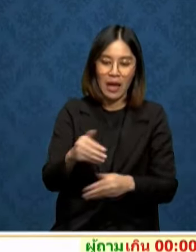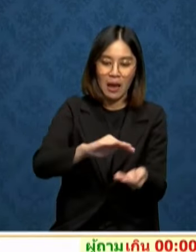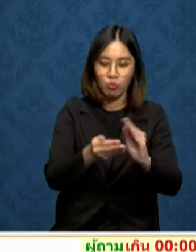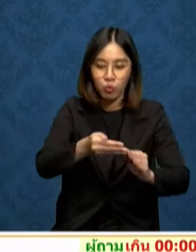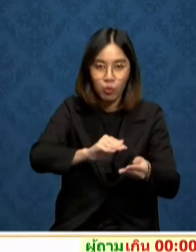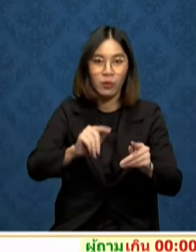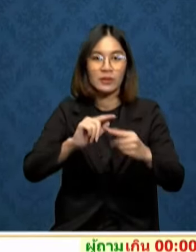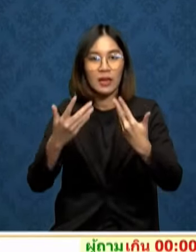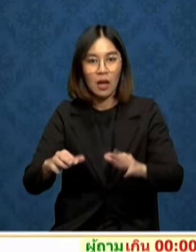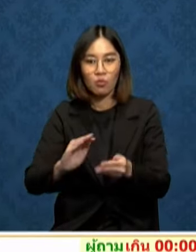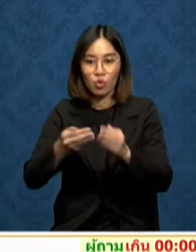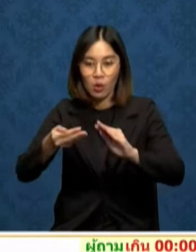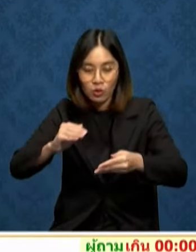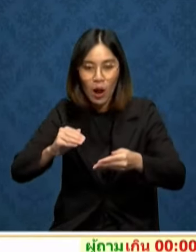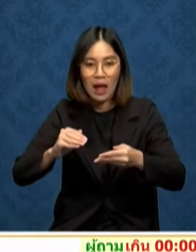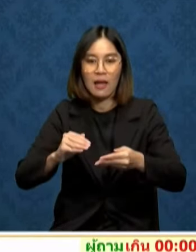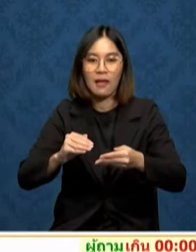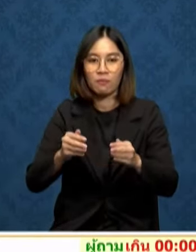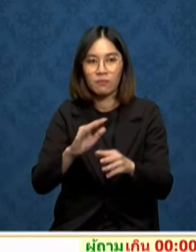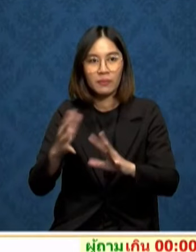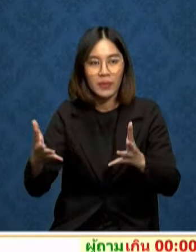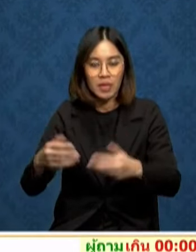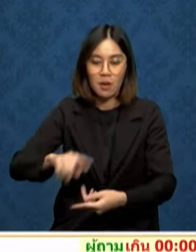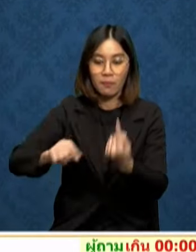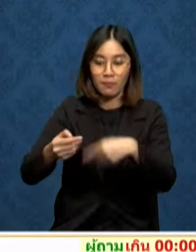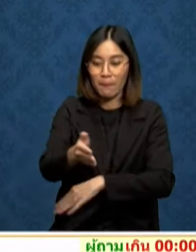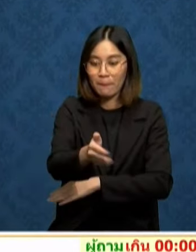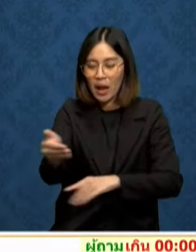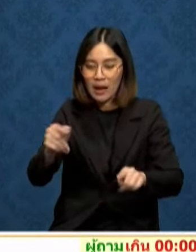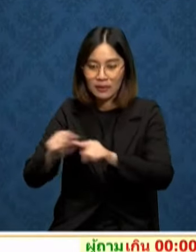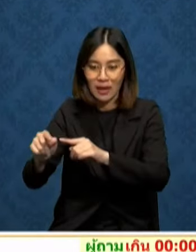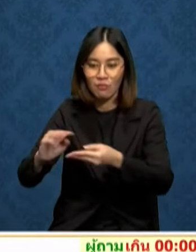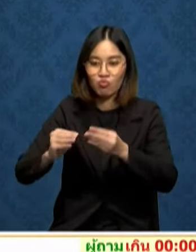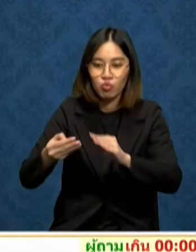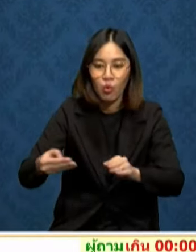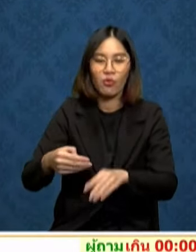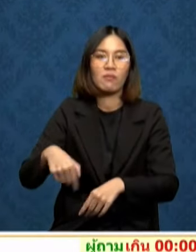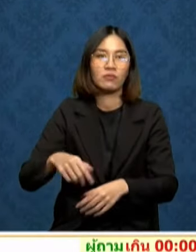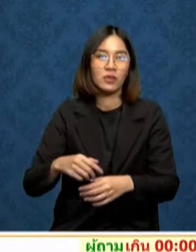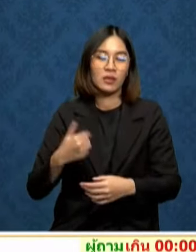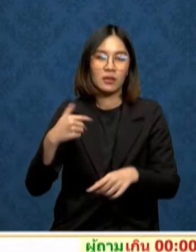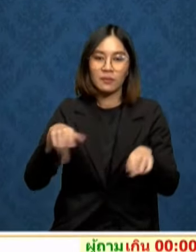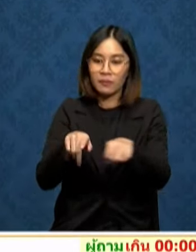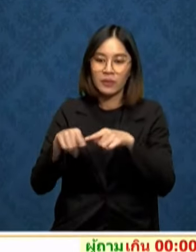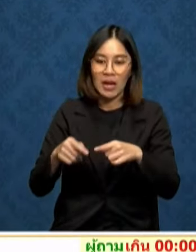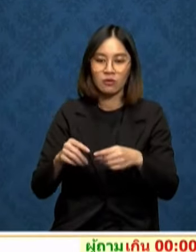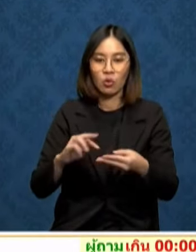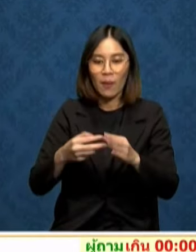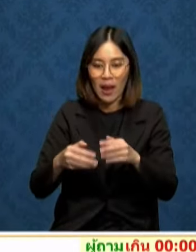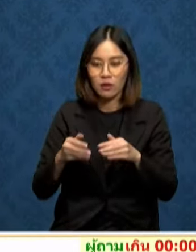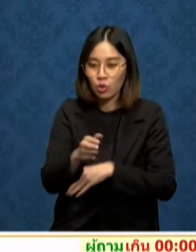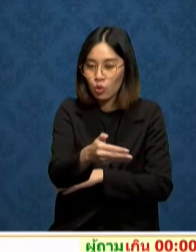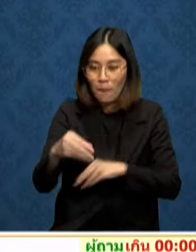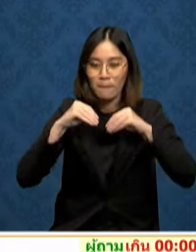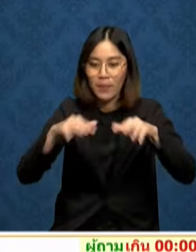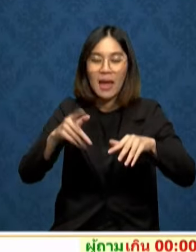ทำให้นอกจากตัวมันเป็นหมันแล้วเนี่ยมันก็จะไปทำให้เพื่อนๆของมันเนี่ยเป็นหมันตามไปด้วยนะครับซึ่งผมนำเรียนผ่